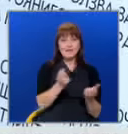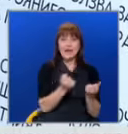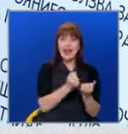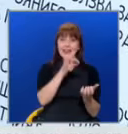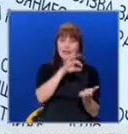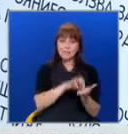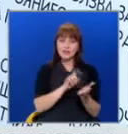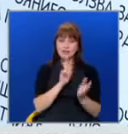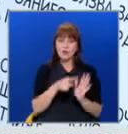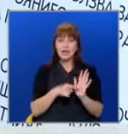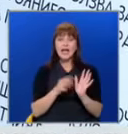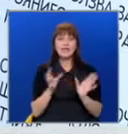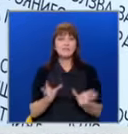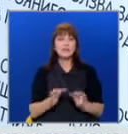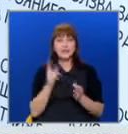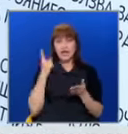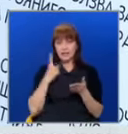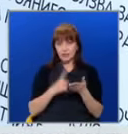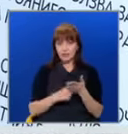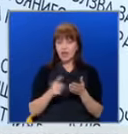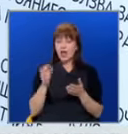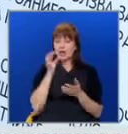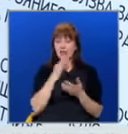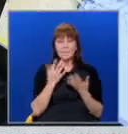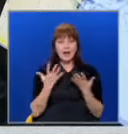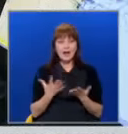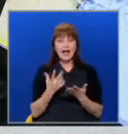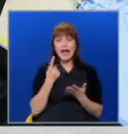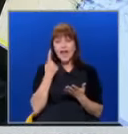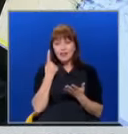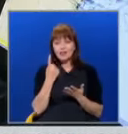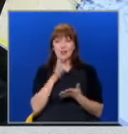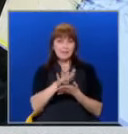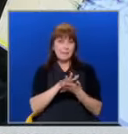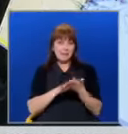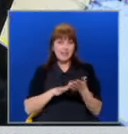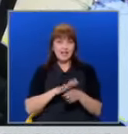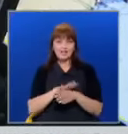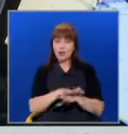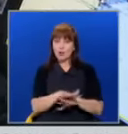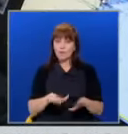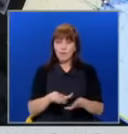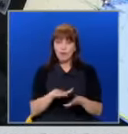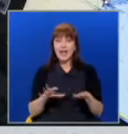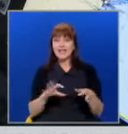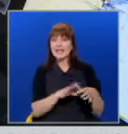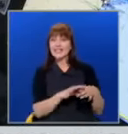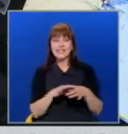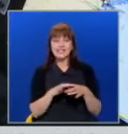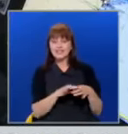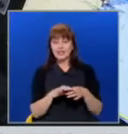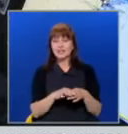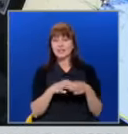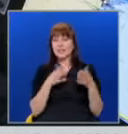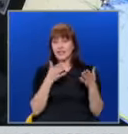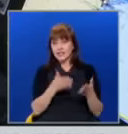покажат. Специалистите са категорични, че няма как всяко едно евентуално замърсяване в Черно море да се свързва с инцидента